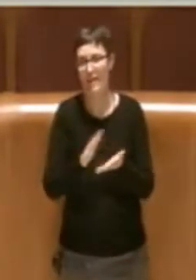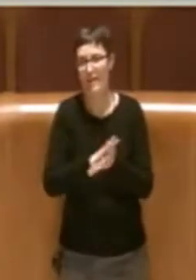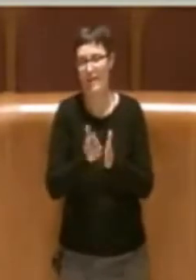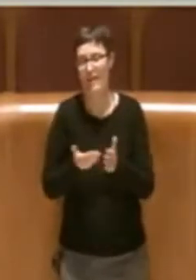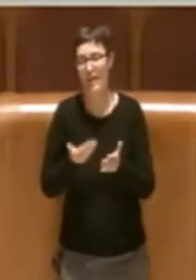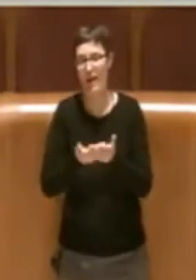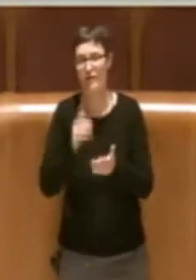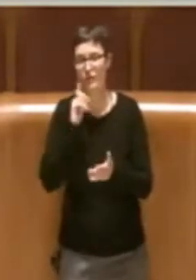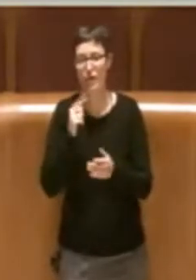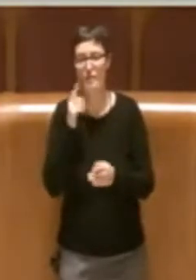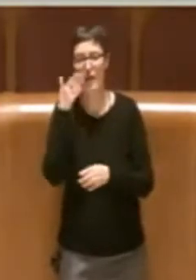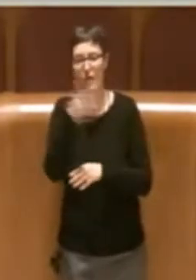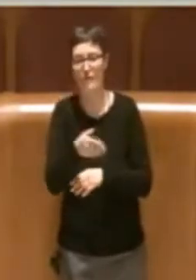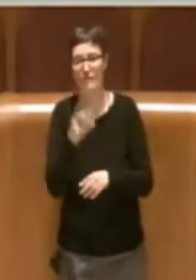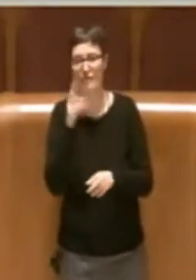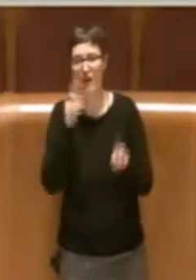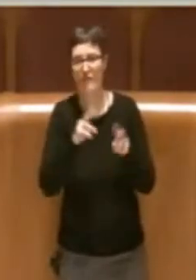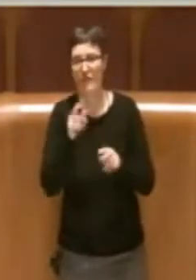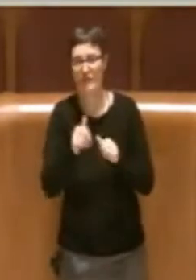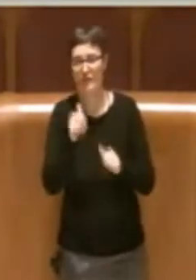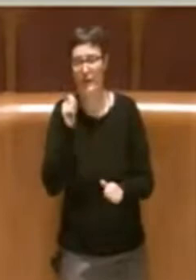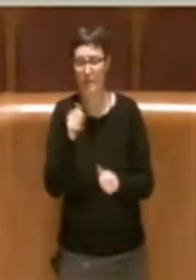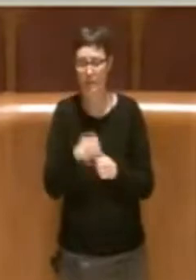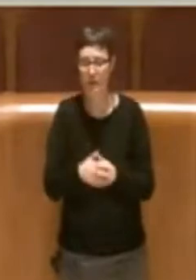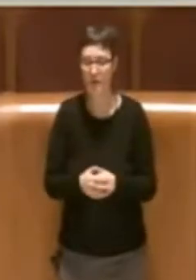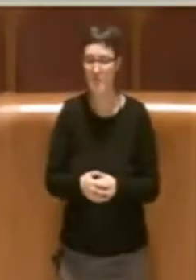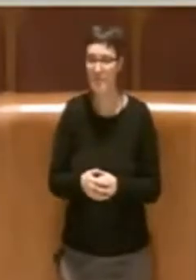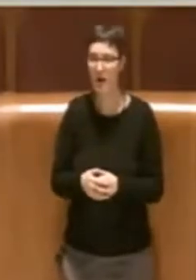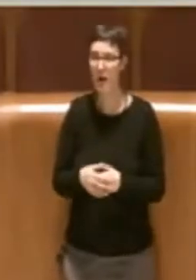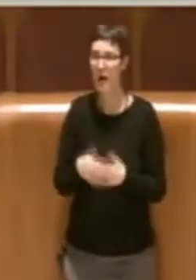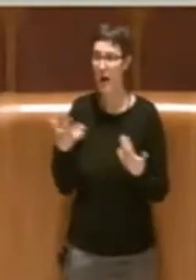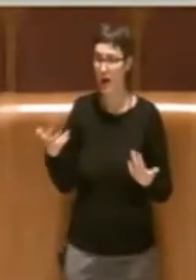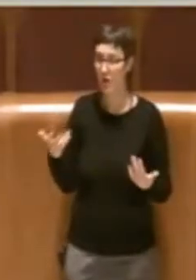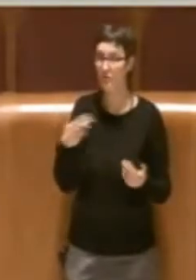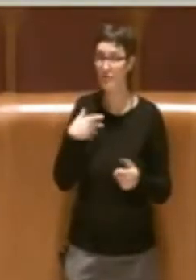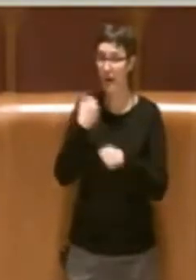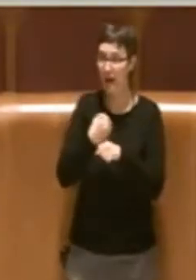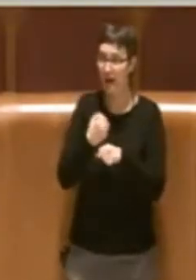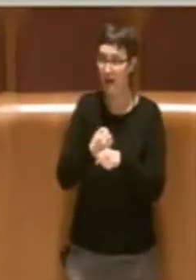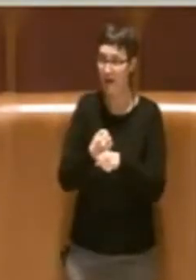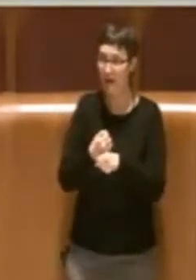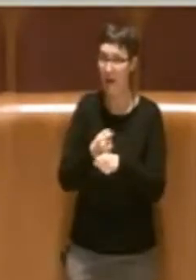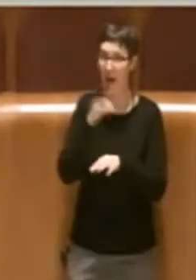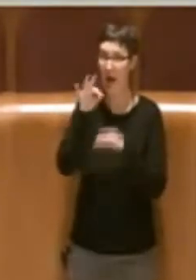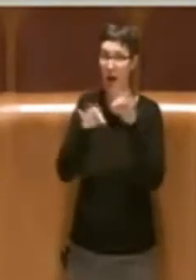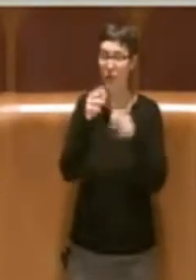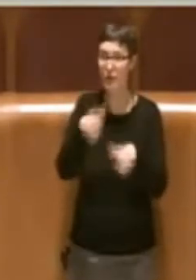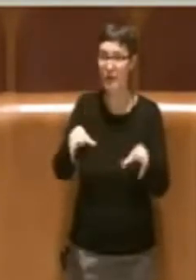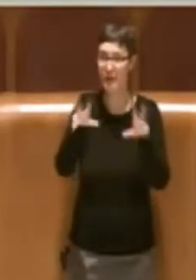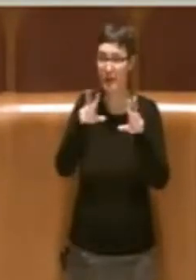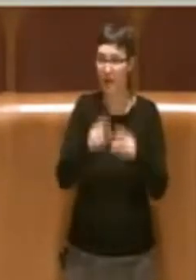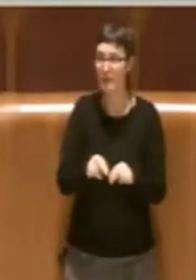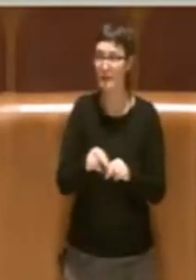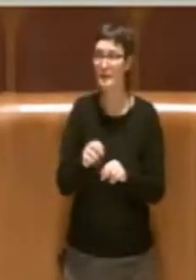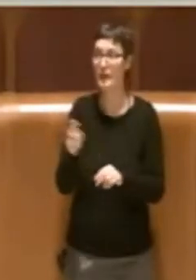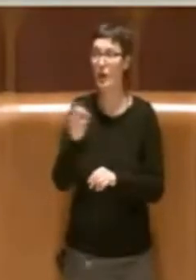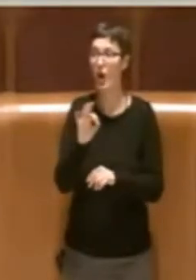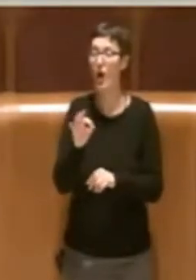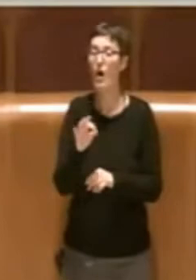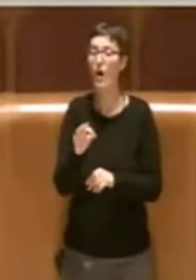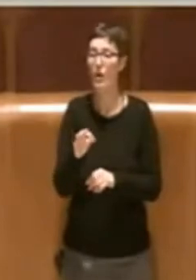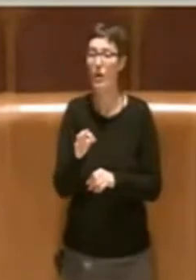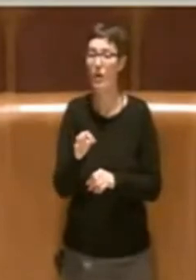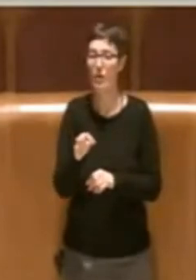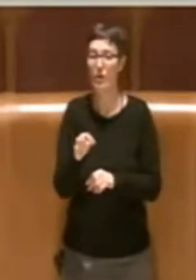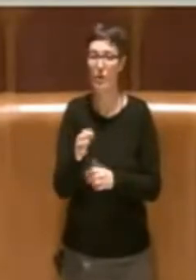siccome vorrei evidenziare che i lavori di ripristino, di messa installazione